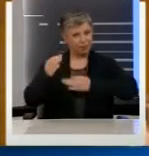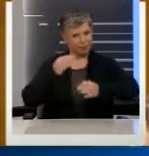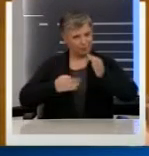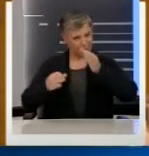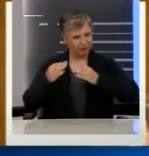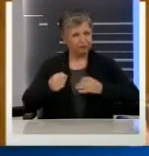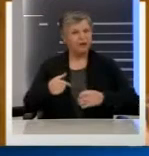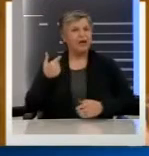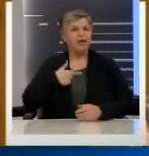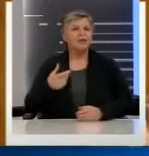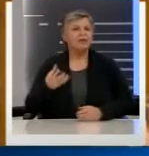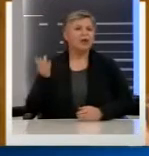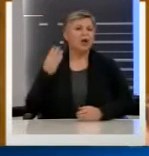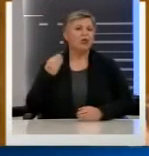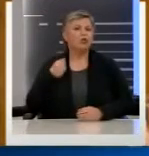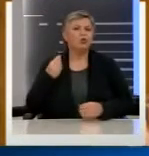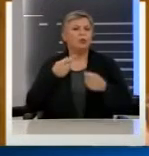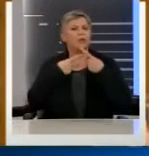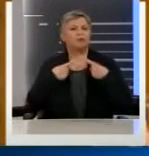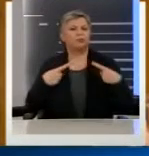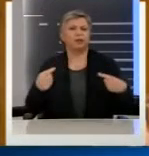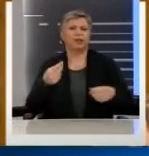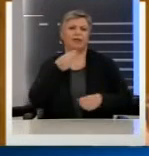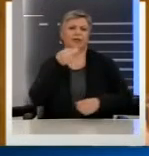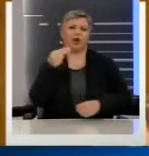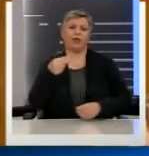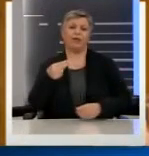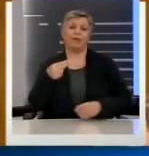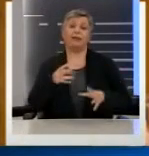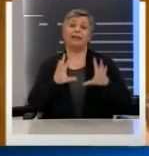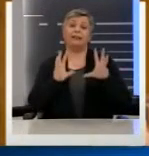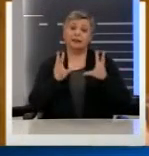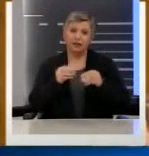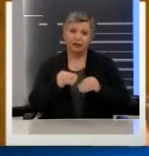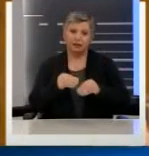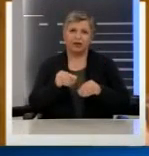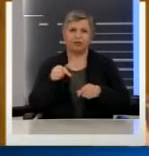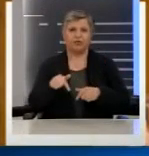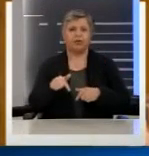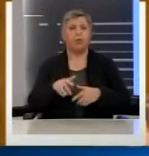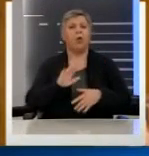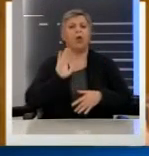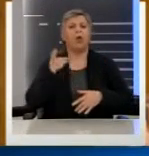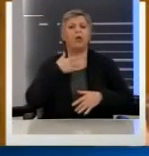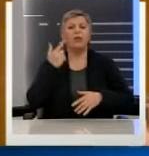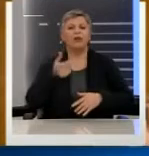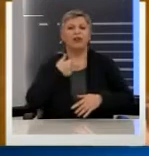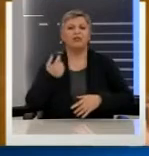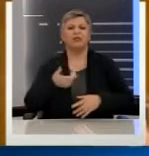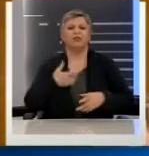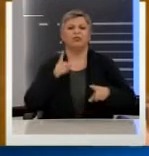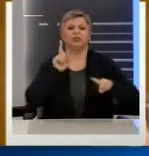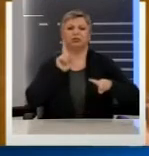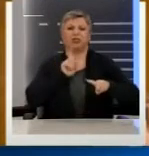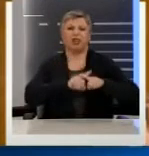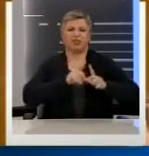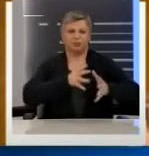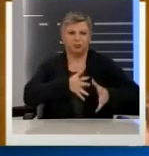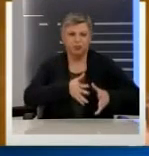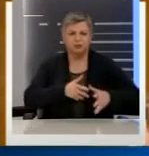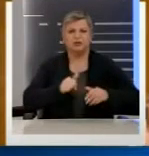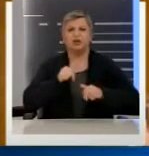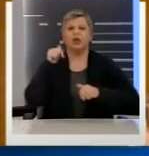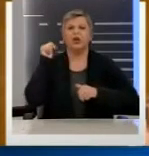ακούστηκαν, διότι κάτι ακούστηκε περί αφελληνισμού, περί αντεθνικών